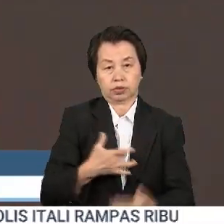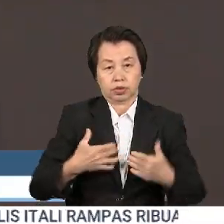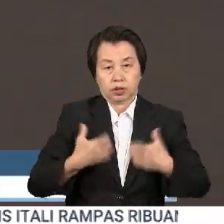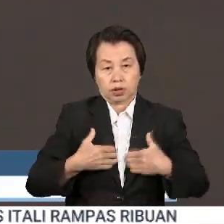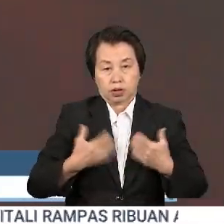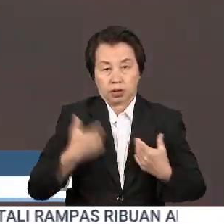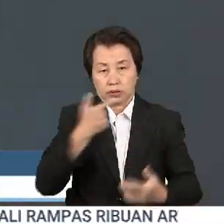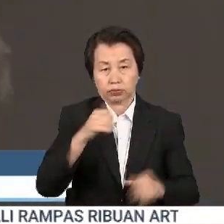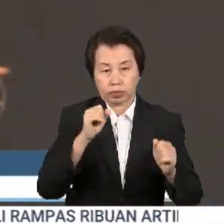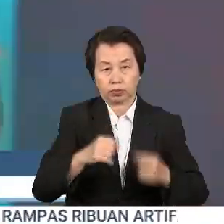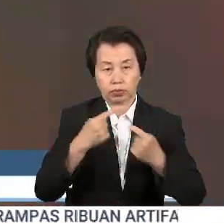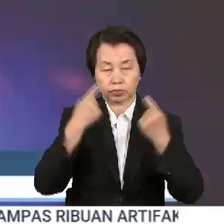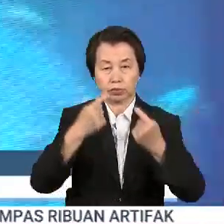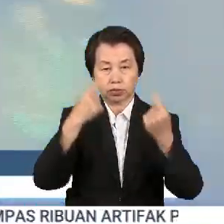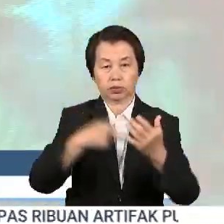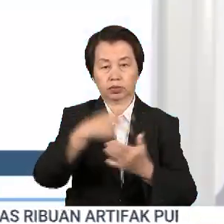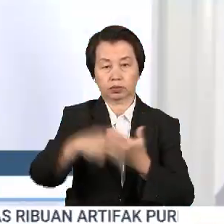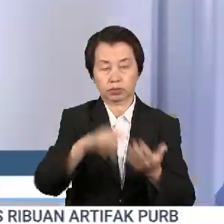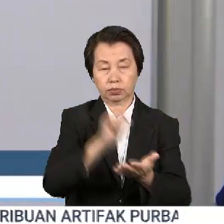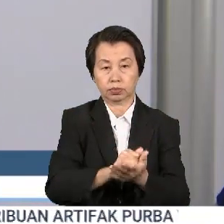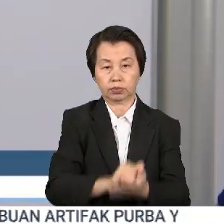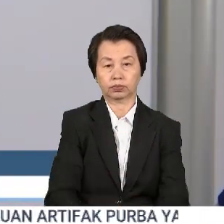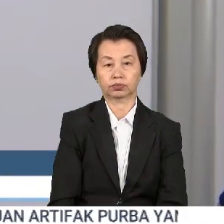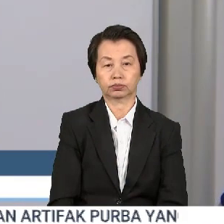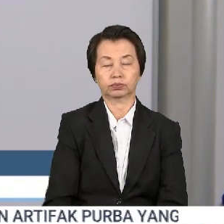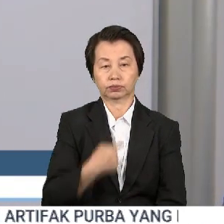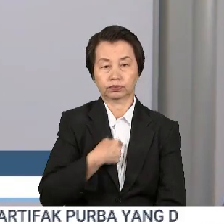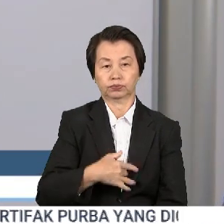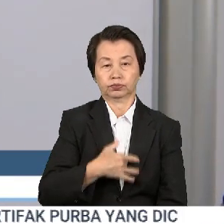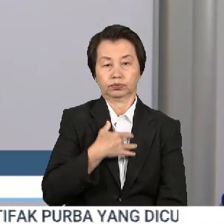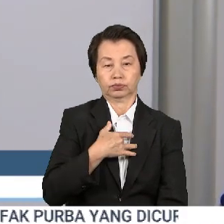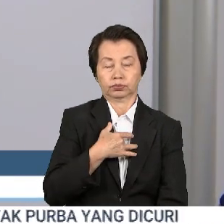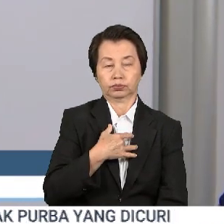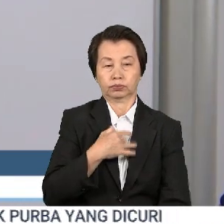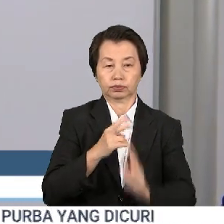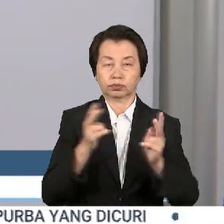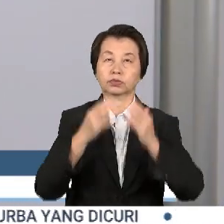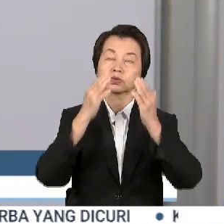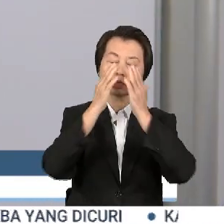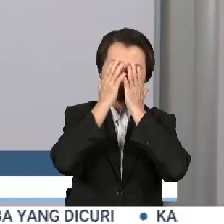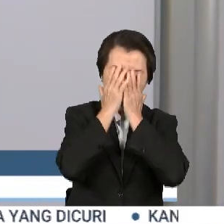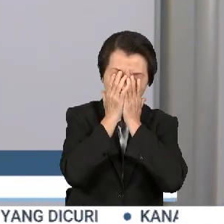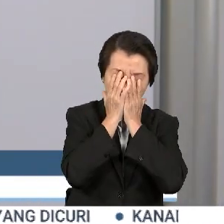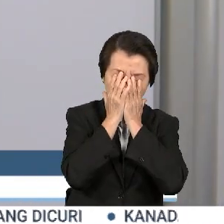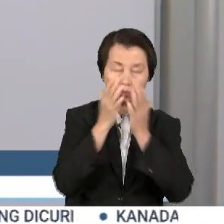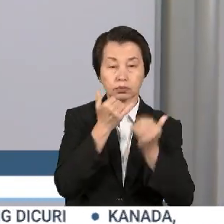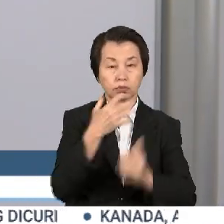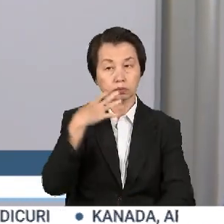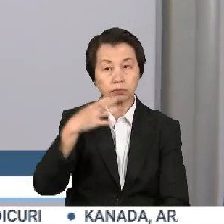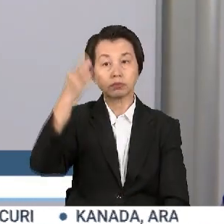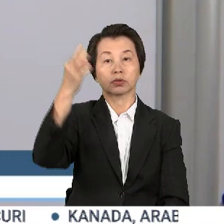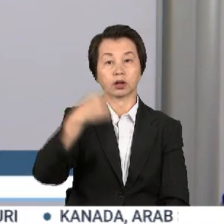kerana dapat menjayakan program tersebut. Semestinya saya rasa sangat bersyukur dan berbangga kerana dipilih